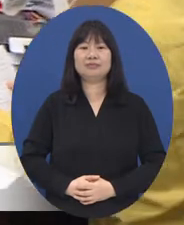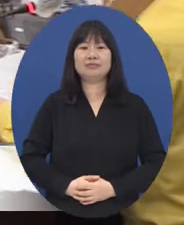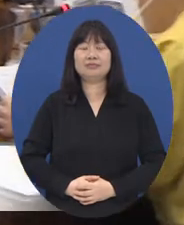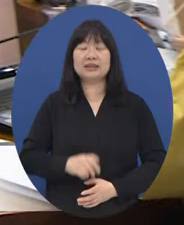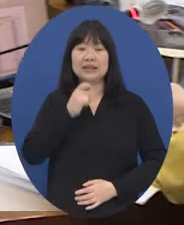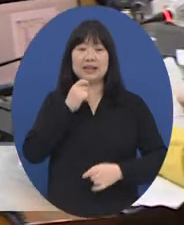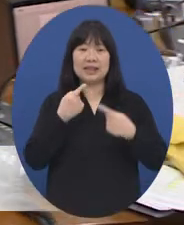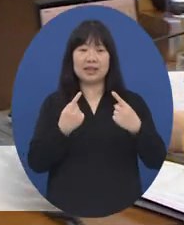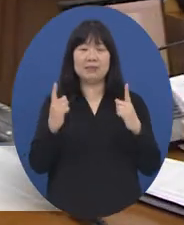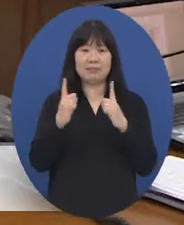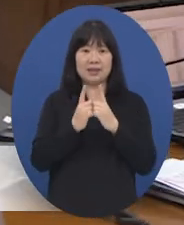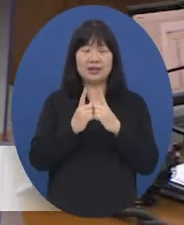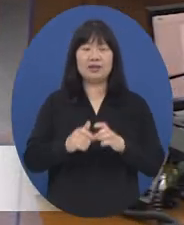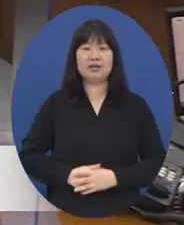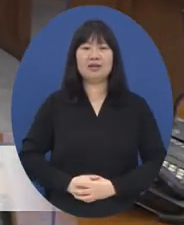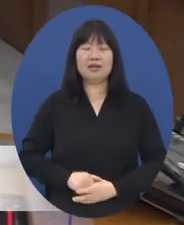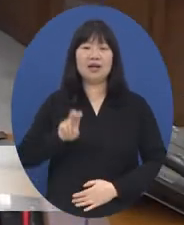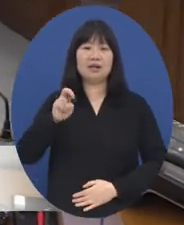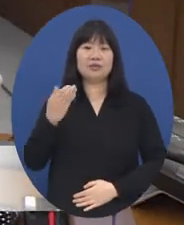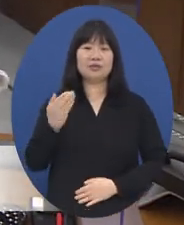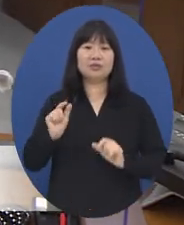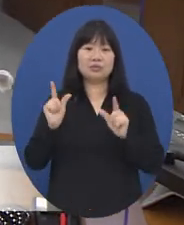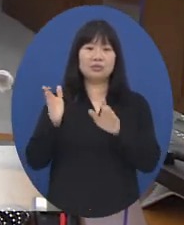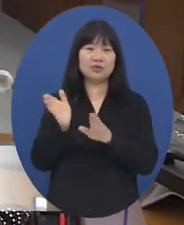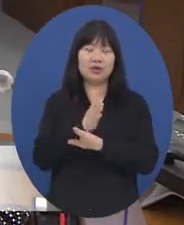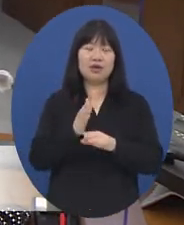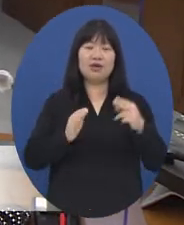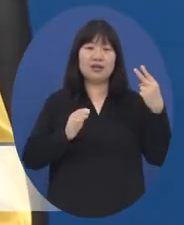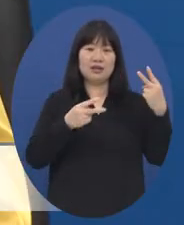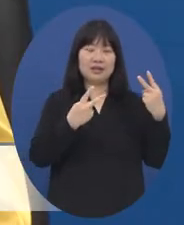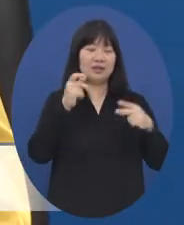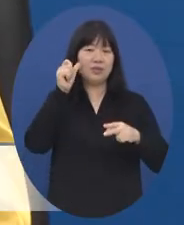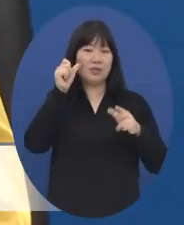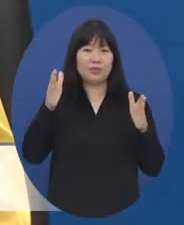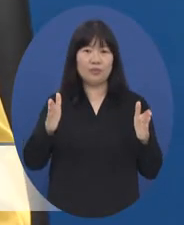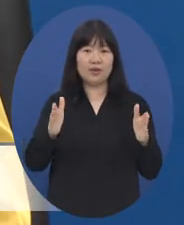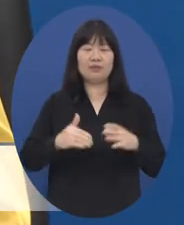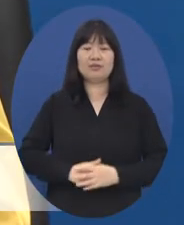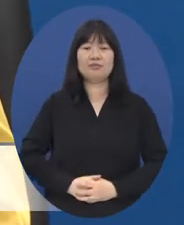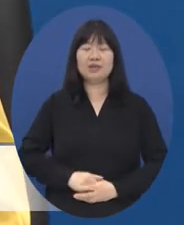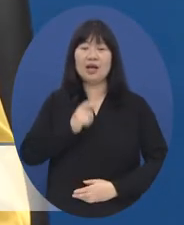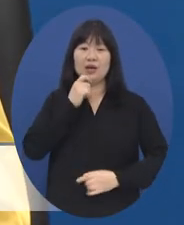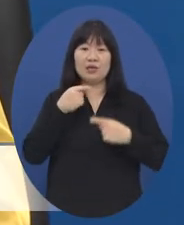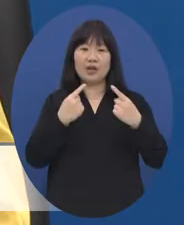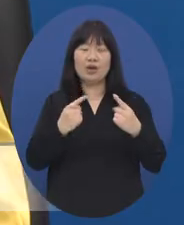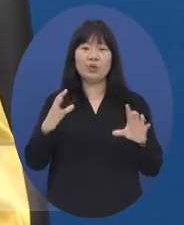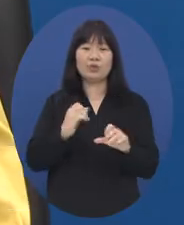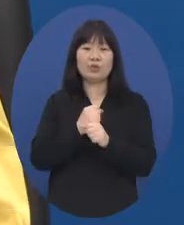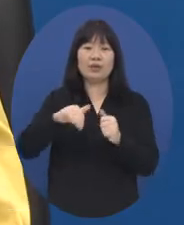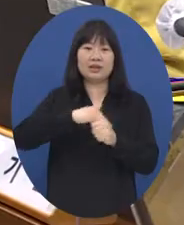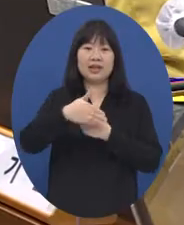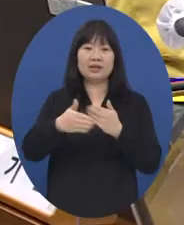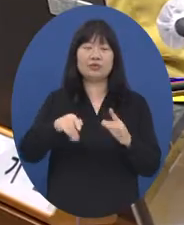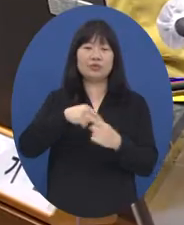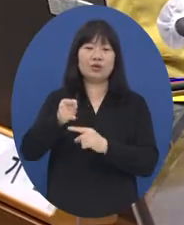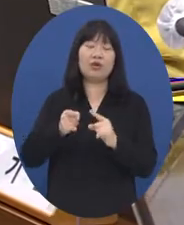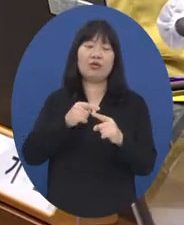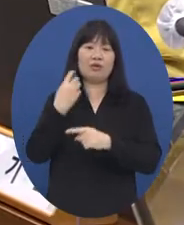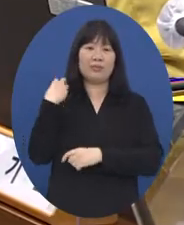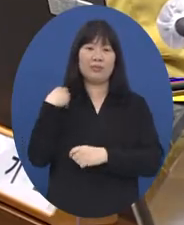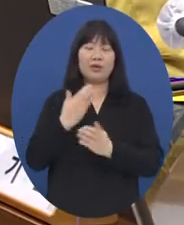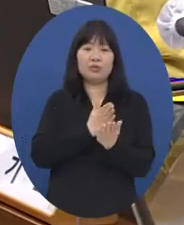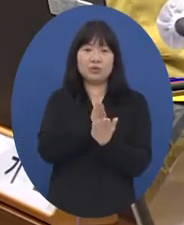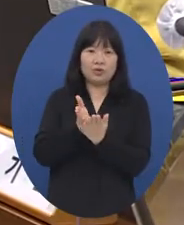설 명절을 맞아 경기도는 오는 29일부터 다음 달 2일까지 닷새 동안 설 연휴 종합 상황실을 운영합니다.